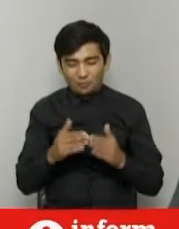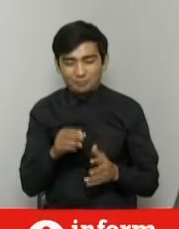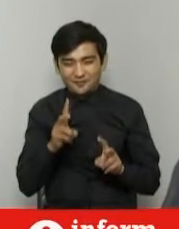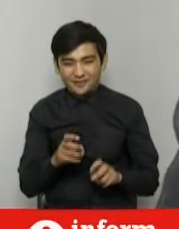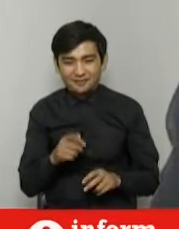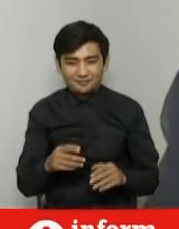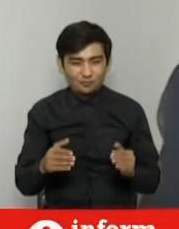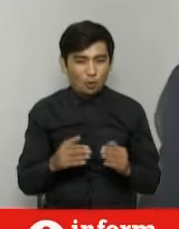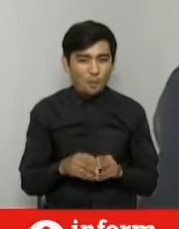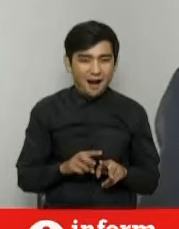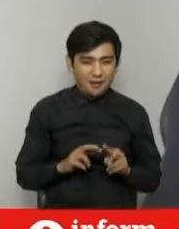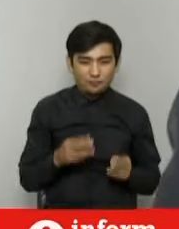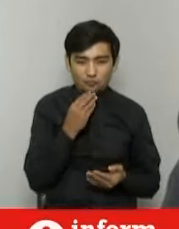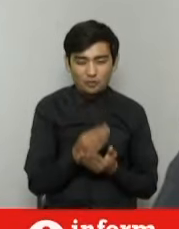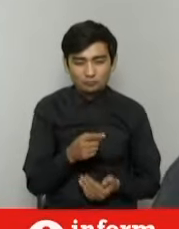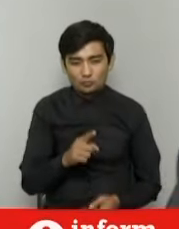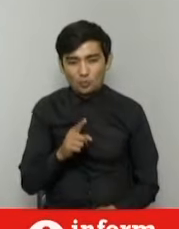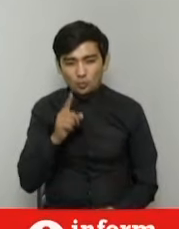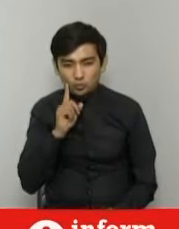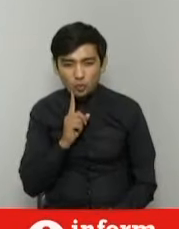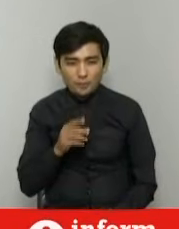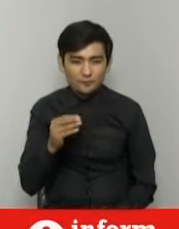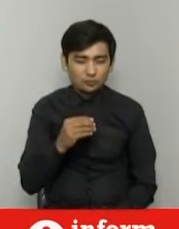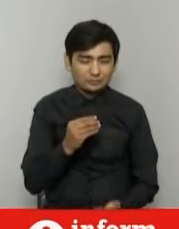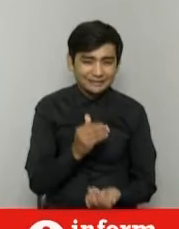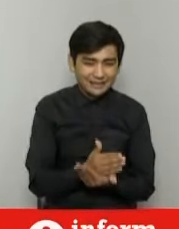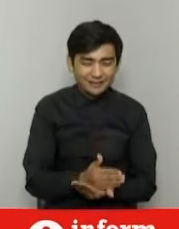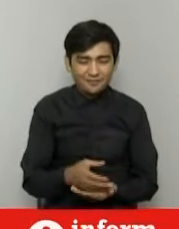жаңа комфортты түрде өмір сүруге